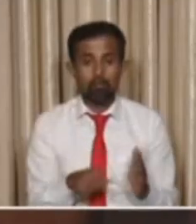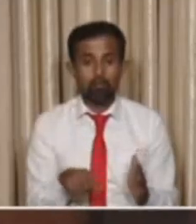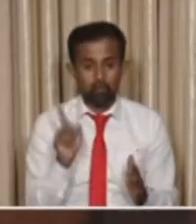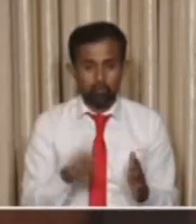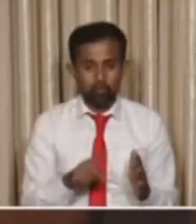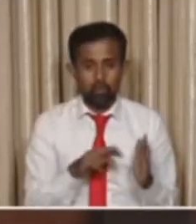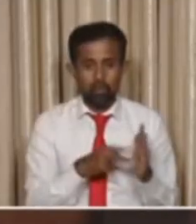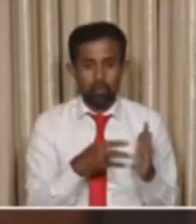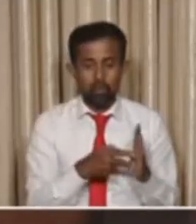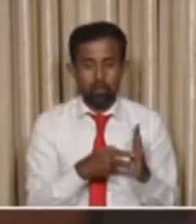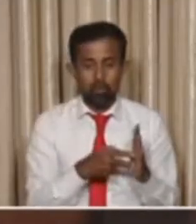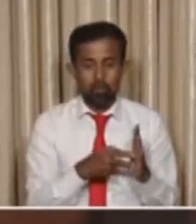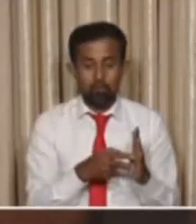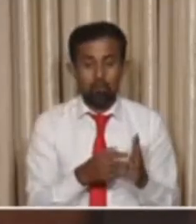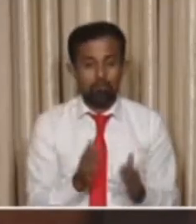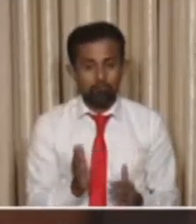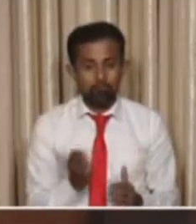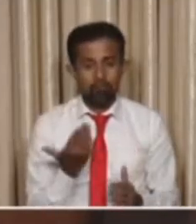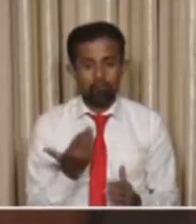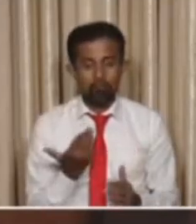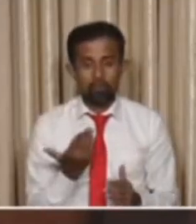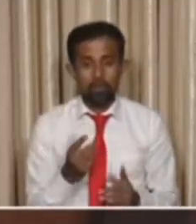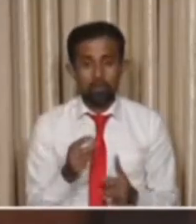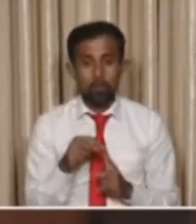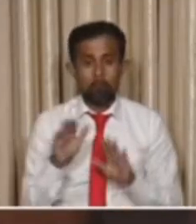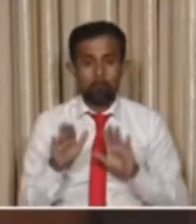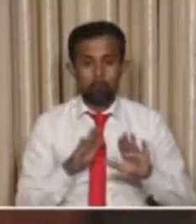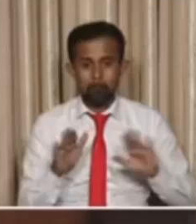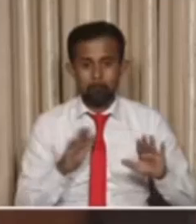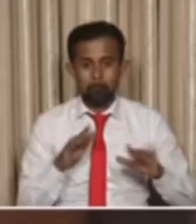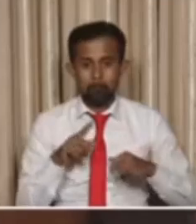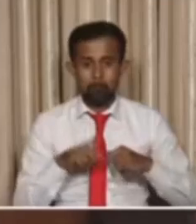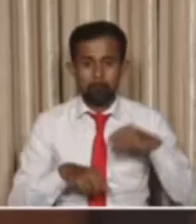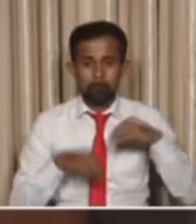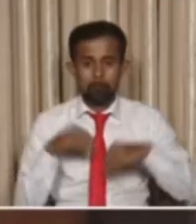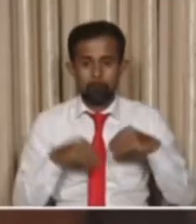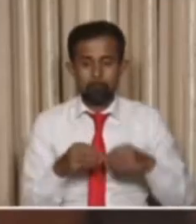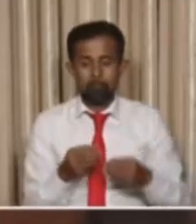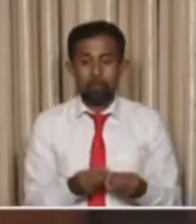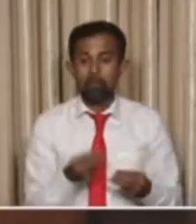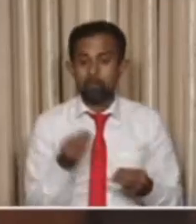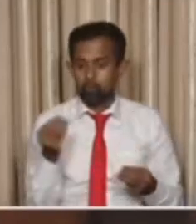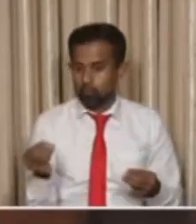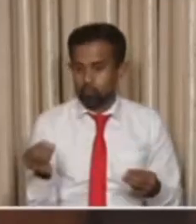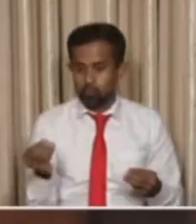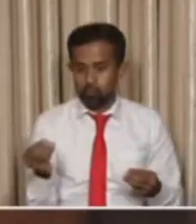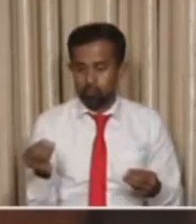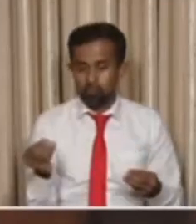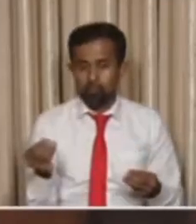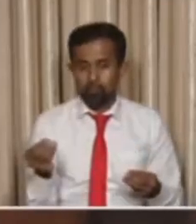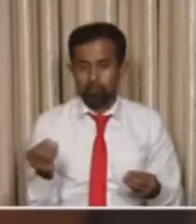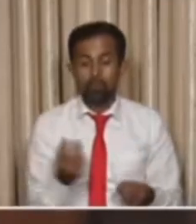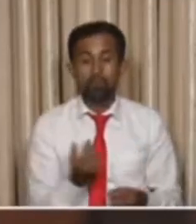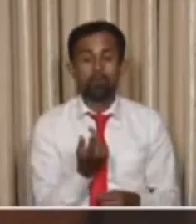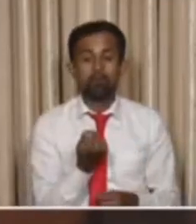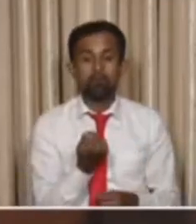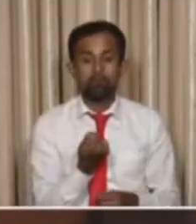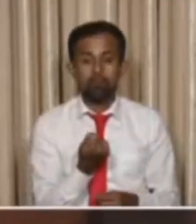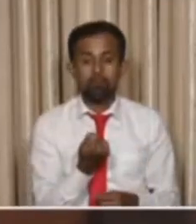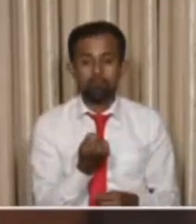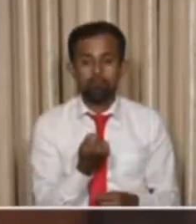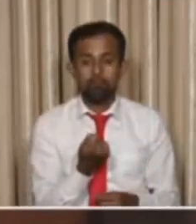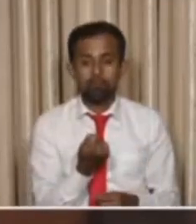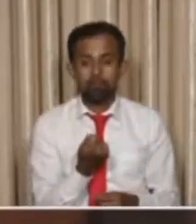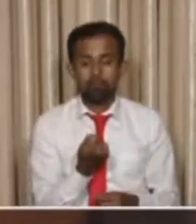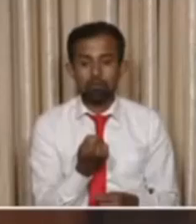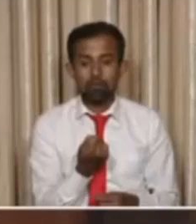நிதியை ஜனாதிபதி அவர்கள் நிறைவேற்ற அதிகாரத்தை பயன்படுத்தி அதை வழங்காமல் இருக்கிறது எங்களுடைய ஒரு சிறப்புரிமை மீறல். அப்ப